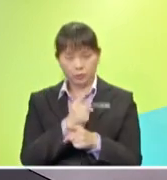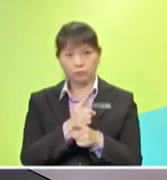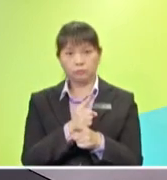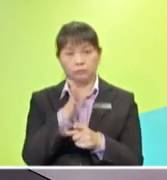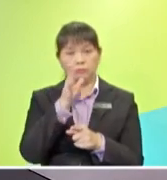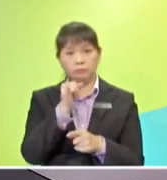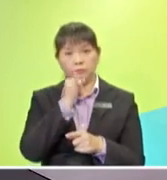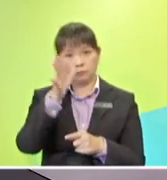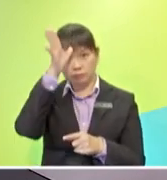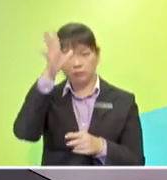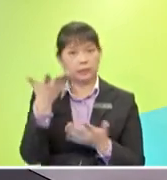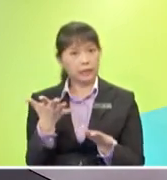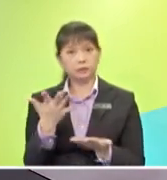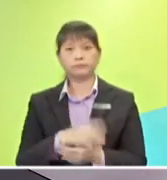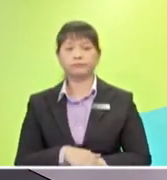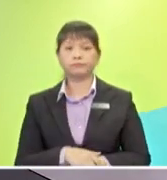jadi